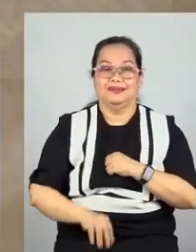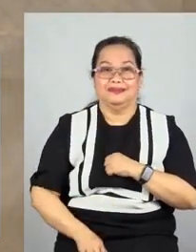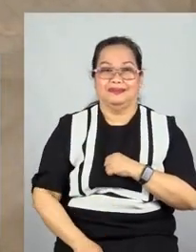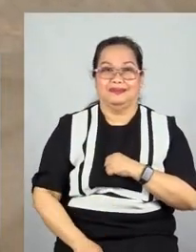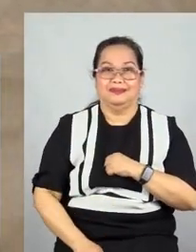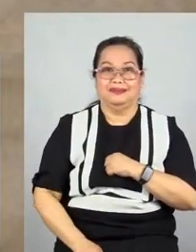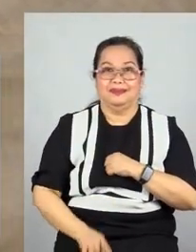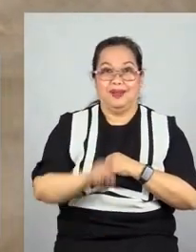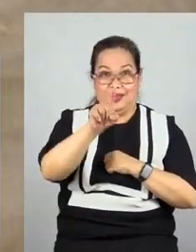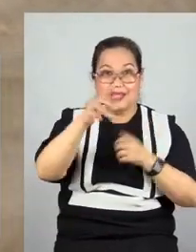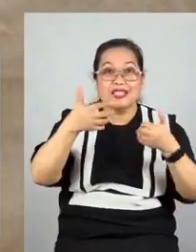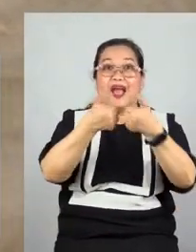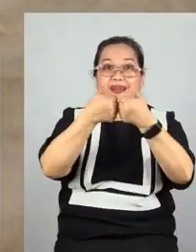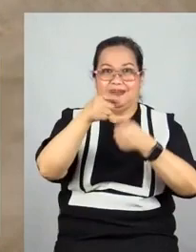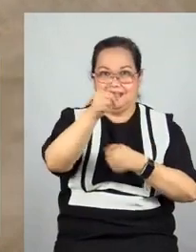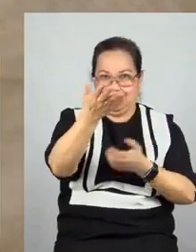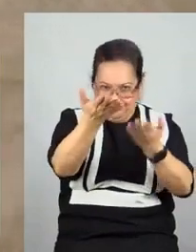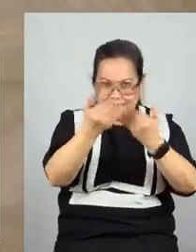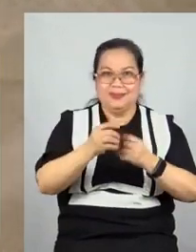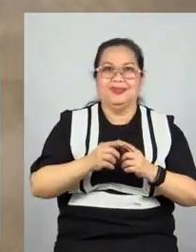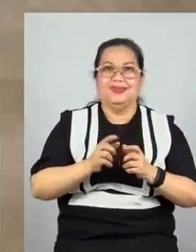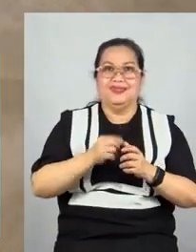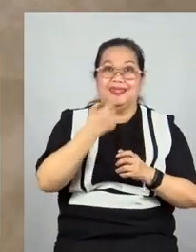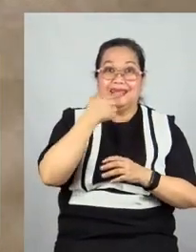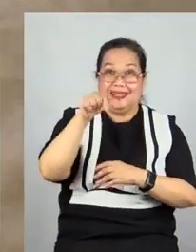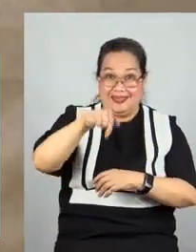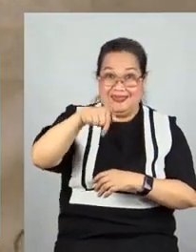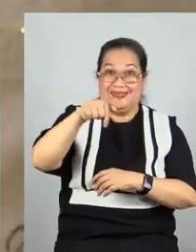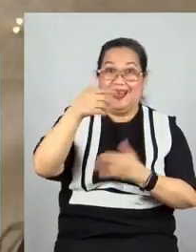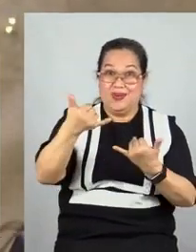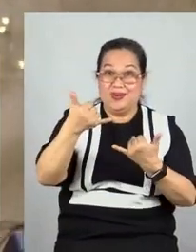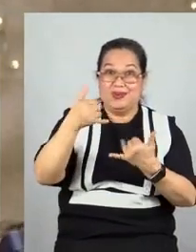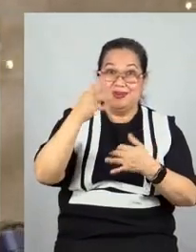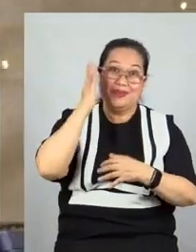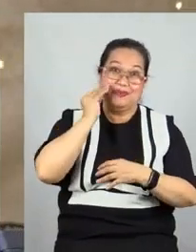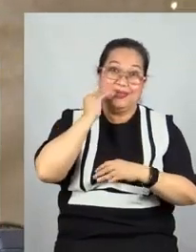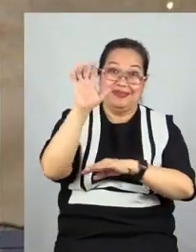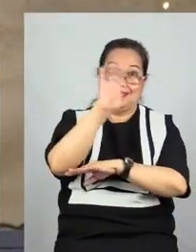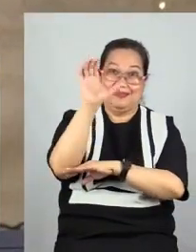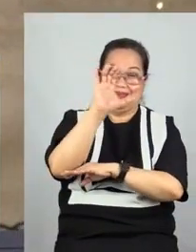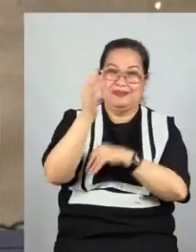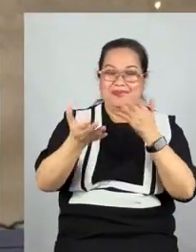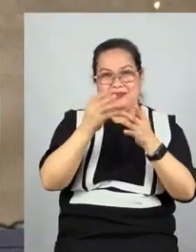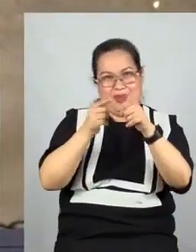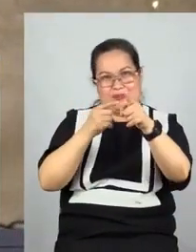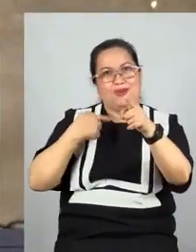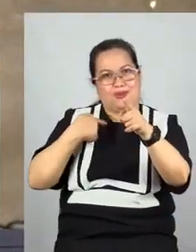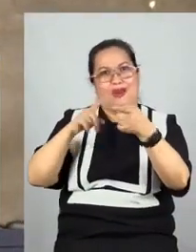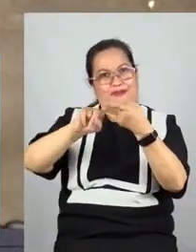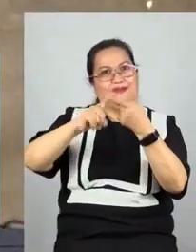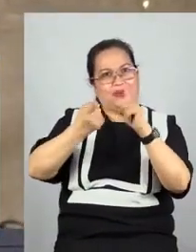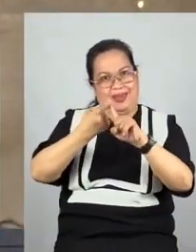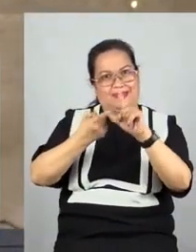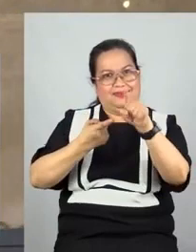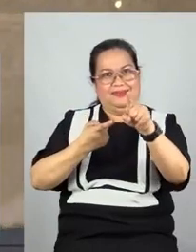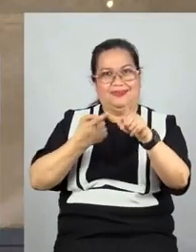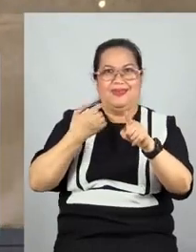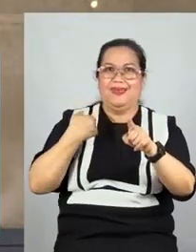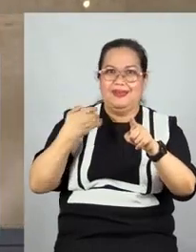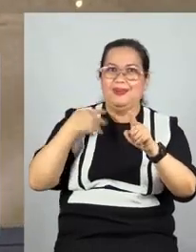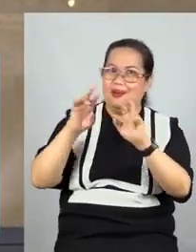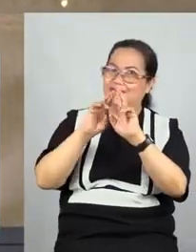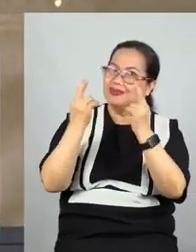Ito ang hamon. Sa Kapaskuhan na ito, baka meron kayong kaibigan, kamag-anak,